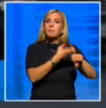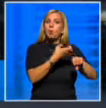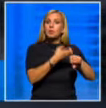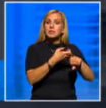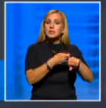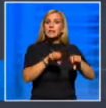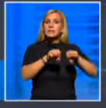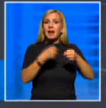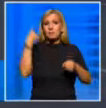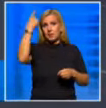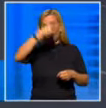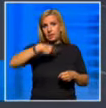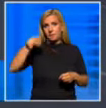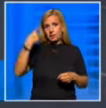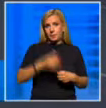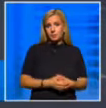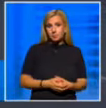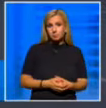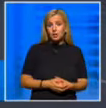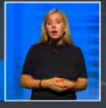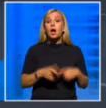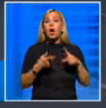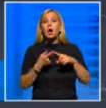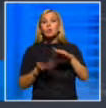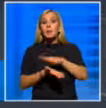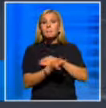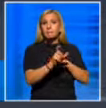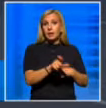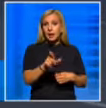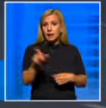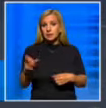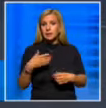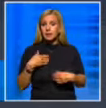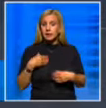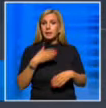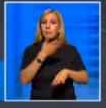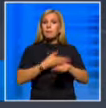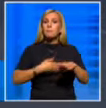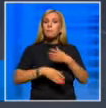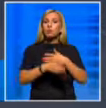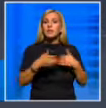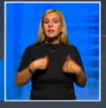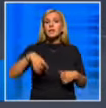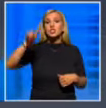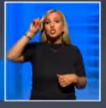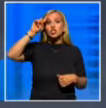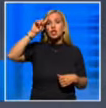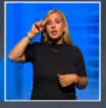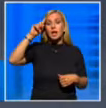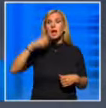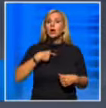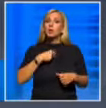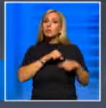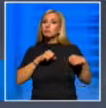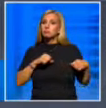с травма на главата. От мигрантите също има данни за пострадала жена, която е с